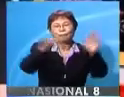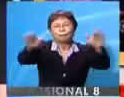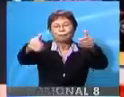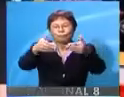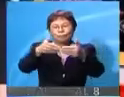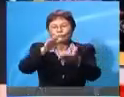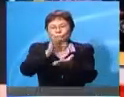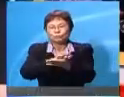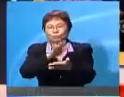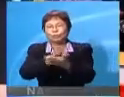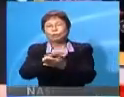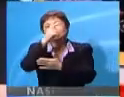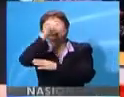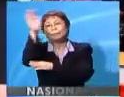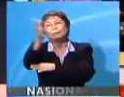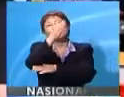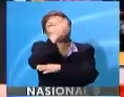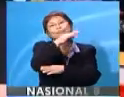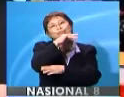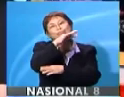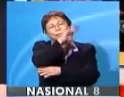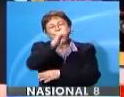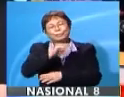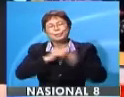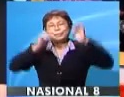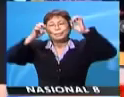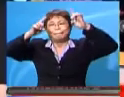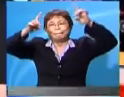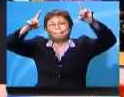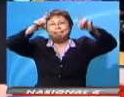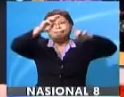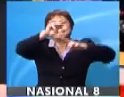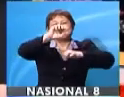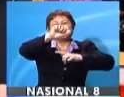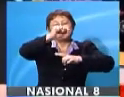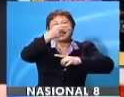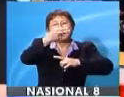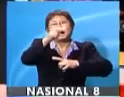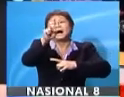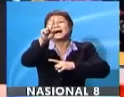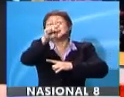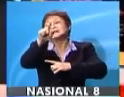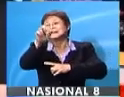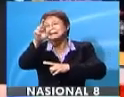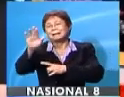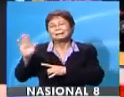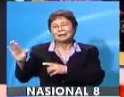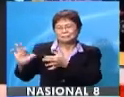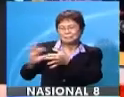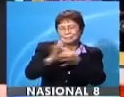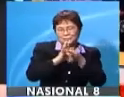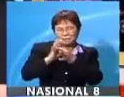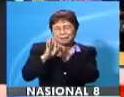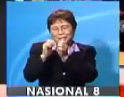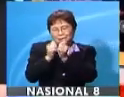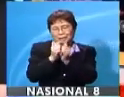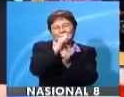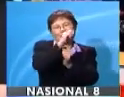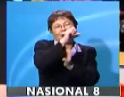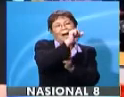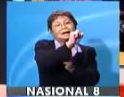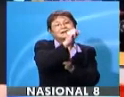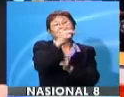penutupan sekolah akibat cerebu. Tegas Menteri Pendidikan Datuk Sri Mazid Khalid, pihaknya akan bekerjasama dengan Suruhanjaya Komunikasi